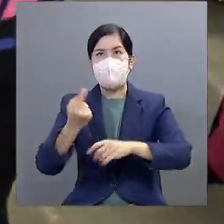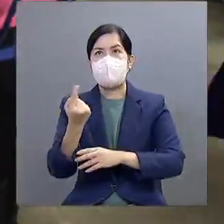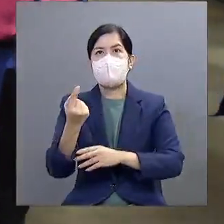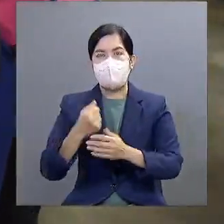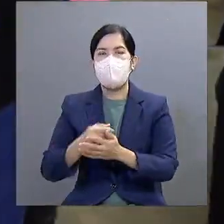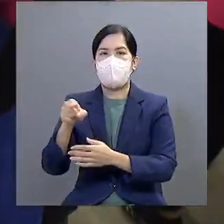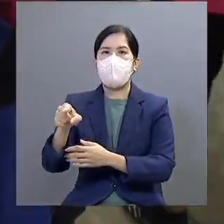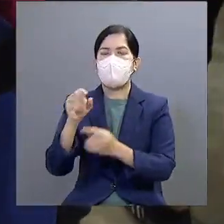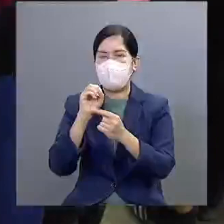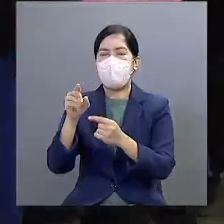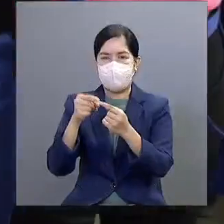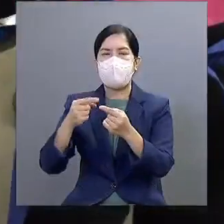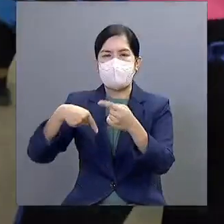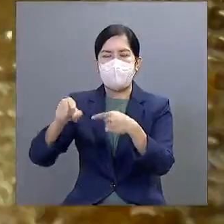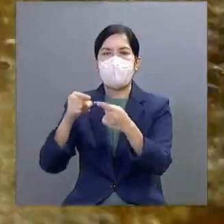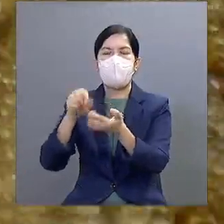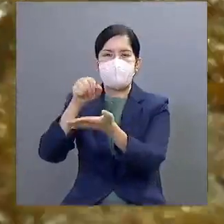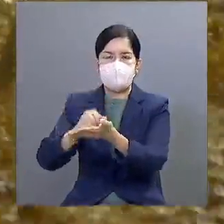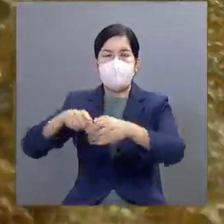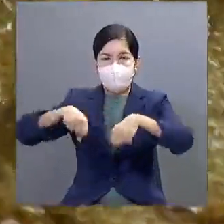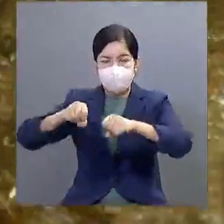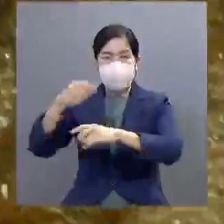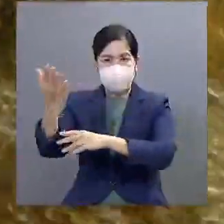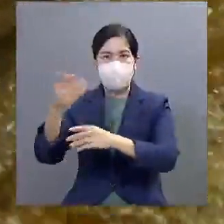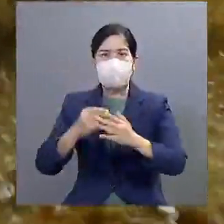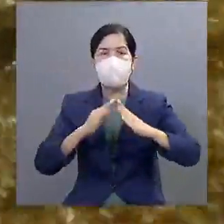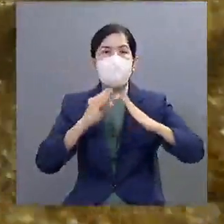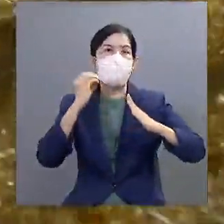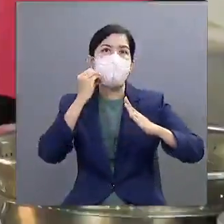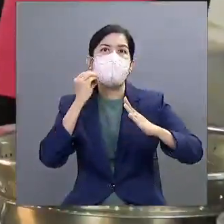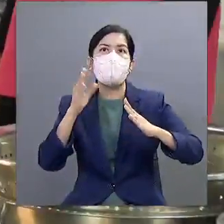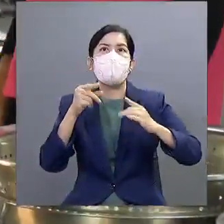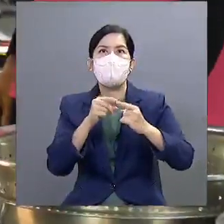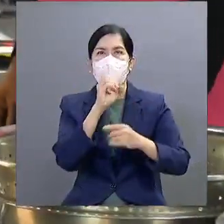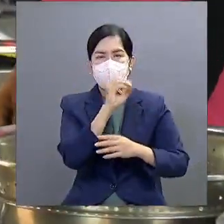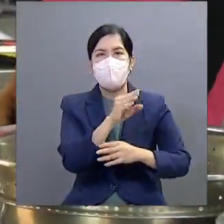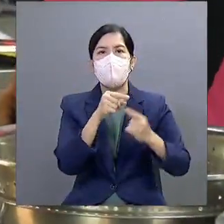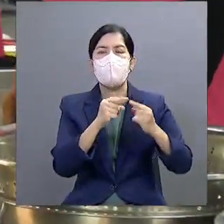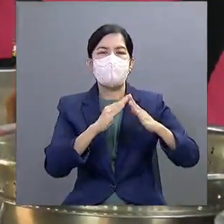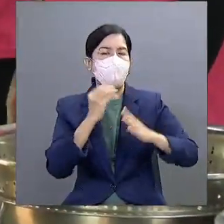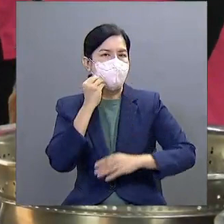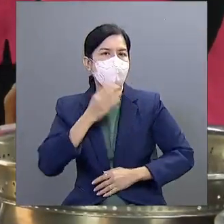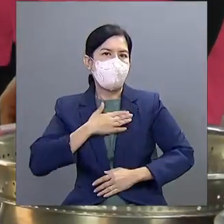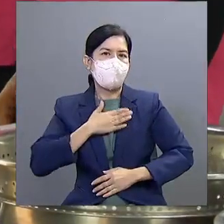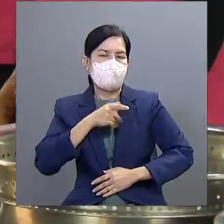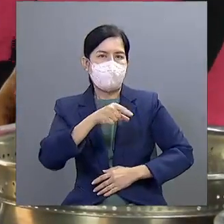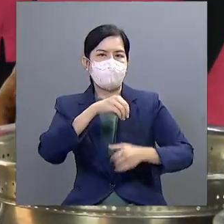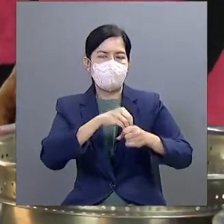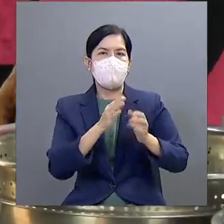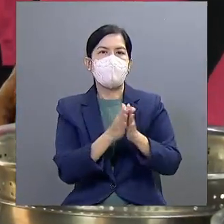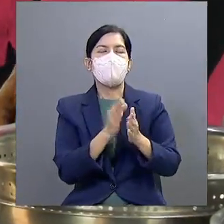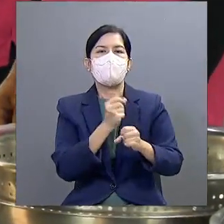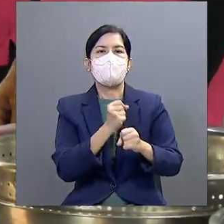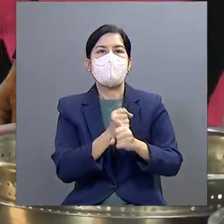ไปไม่มีบ้านอยู่ใช่ไหมไปเครดิตเขาไปบอกบ้านนี้เลยเนี่ยบอกว่าทำงานอยู่บ้านป้าแวนเดี๋ยวเขาก็ให้เชื่ออีดหินปูนทร